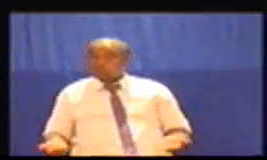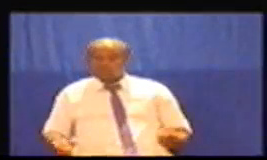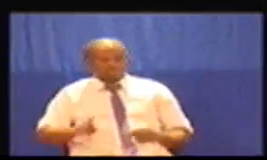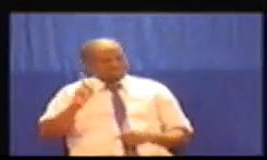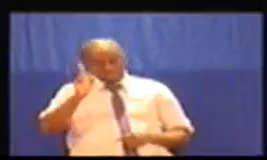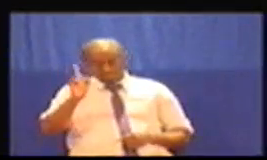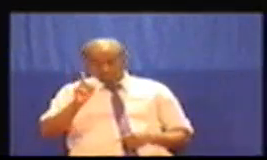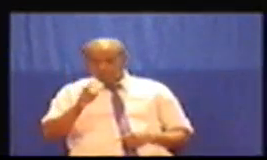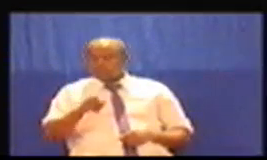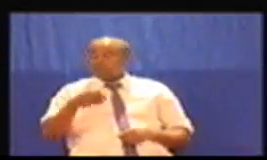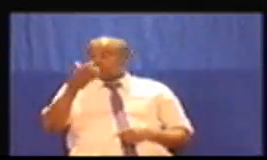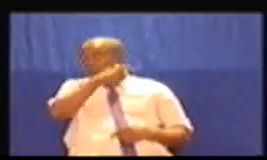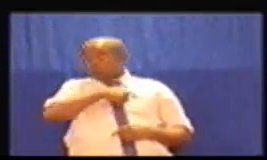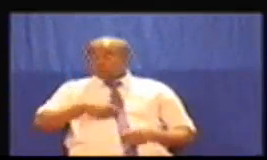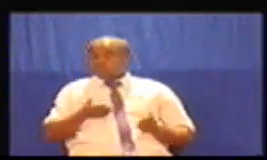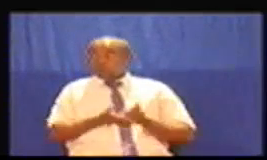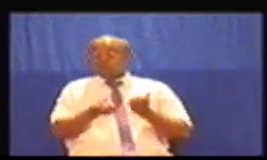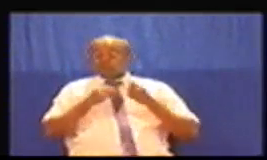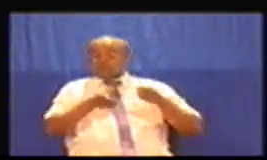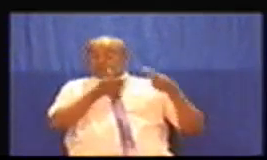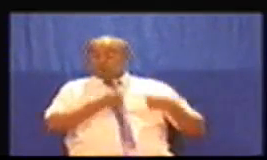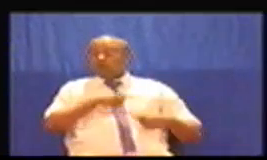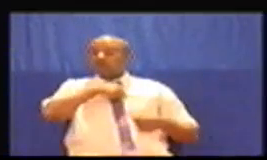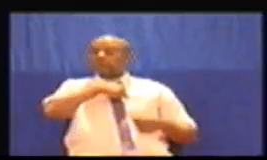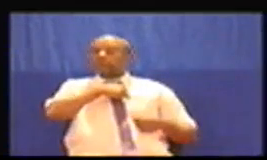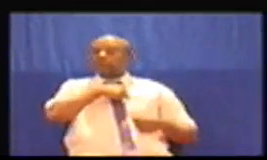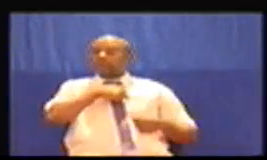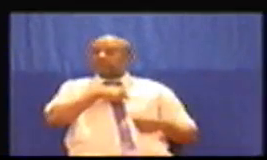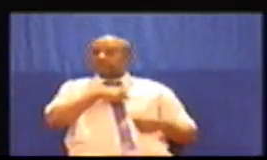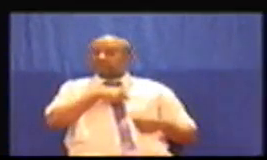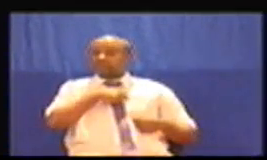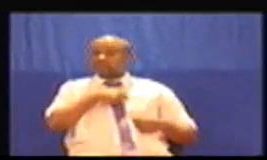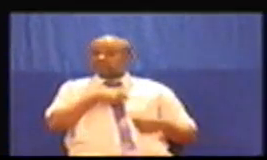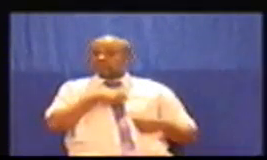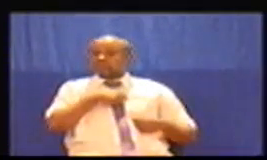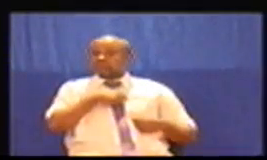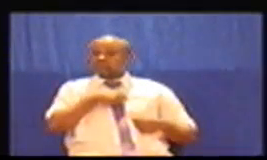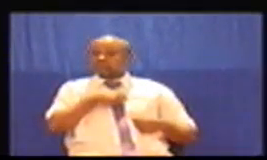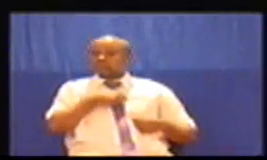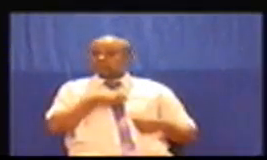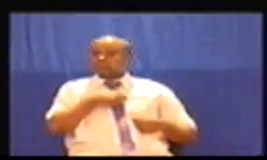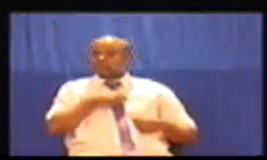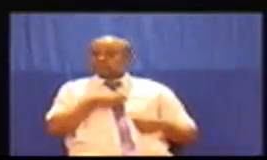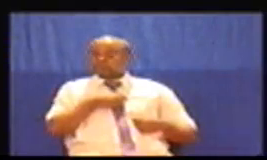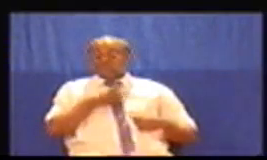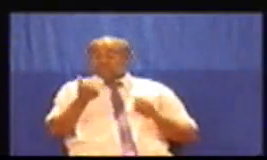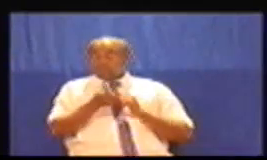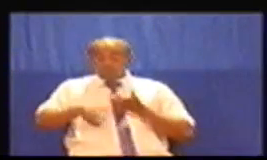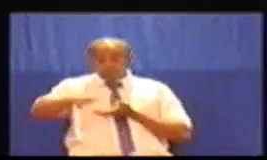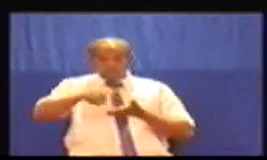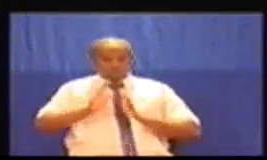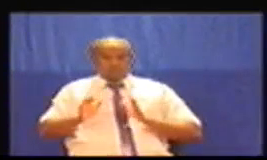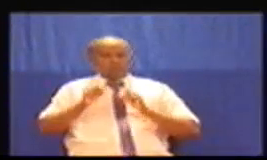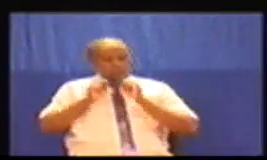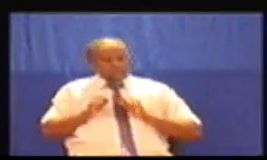ametupa moyo, tunapaswa kuwa na moyo, lakini hakumaanisha kwamba sasa tufanye tu mambo varuvaru bila kujali